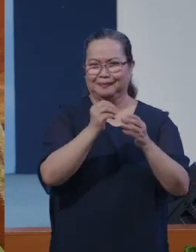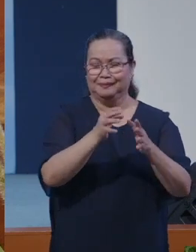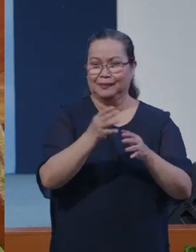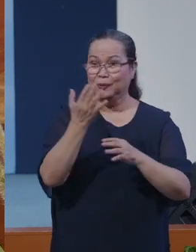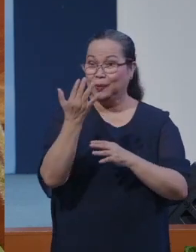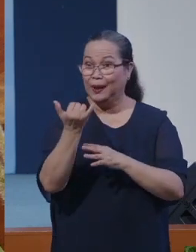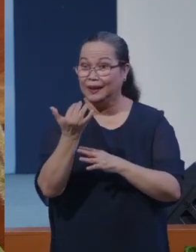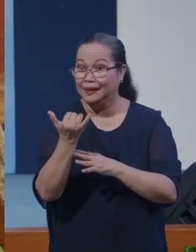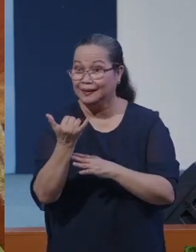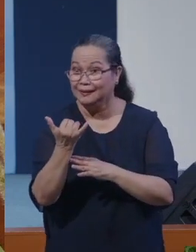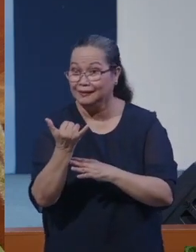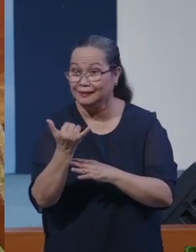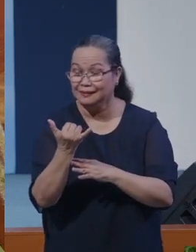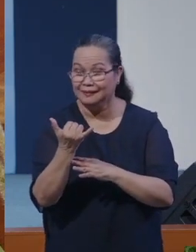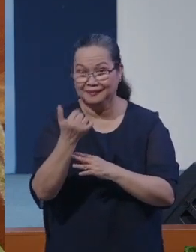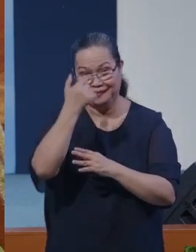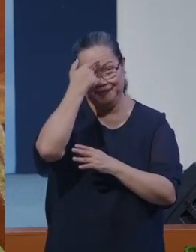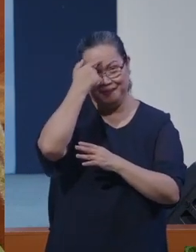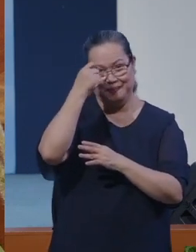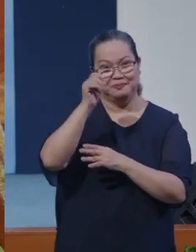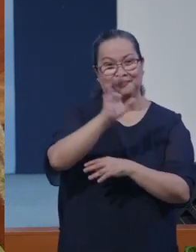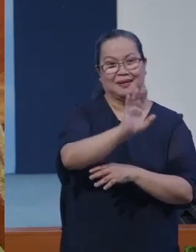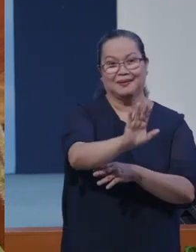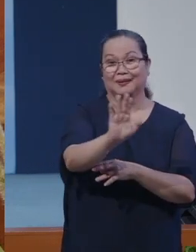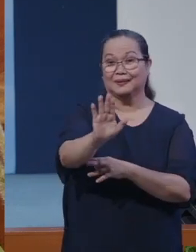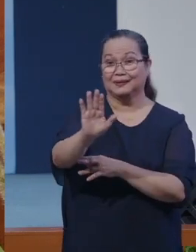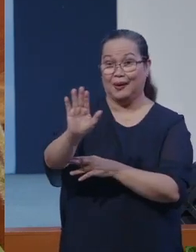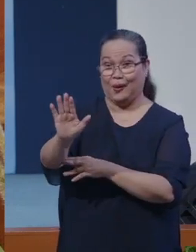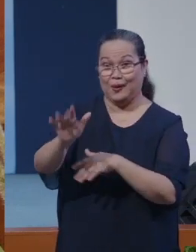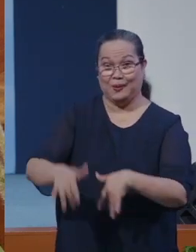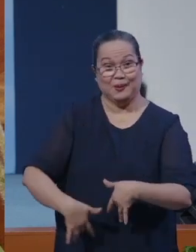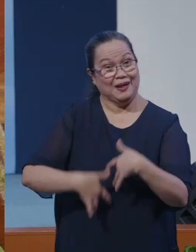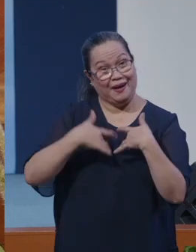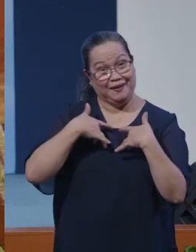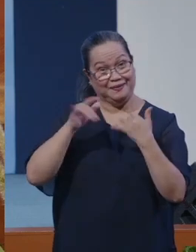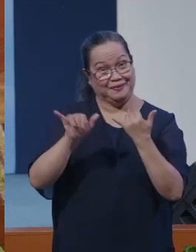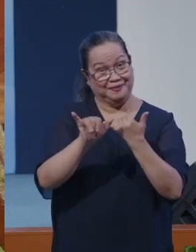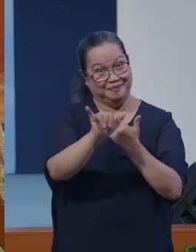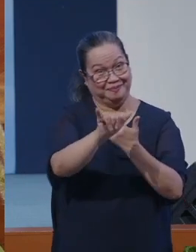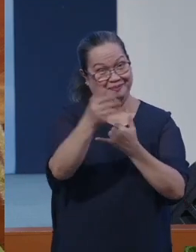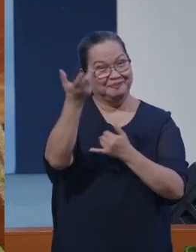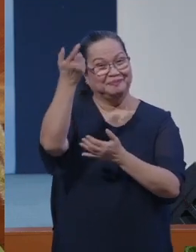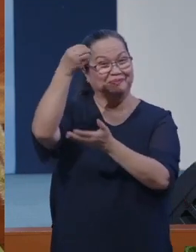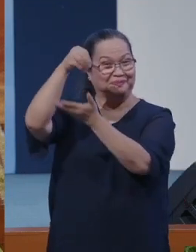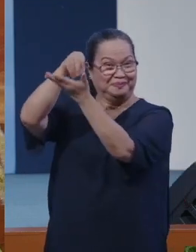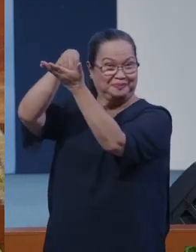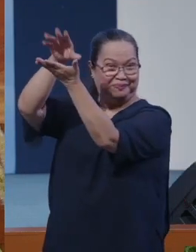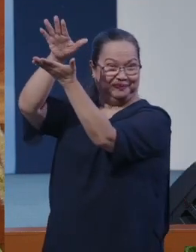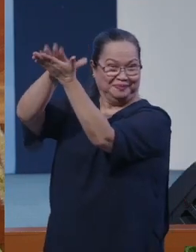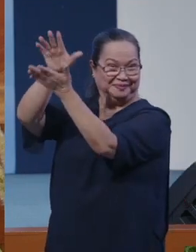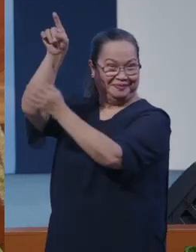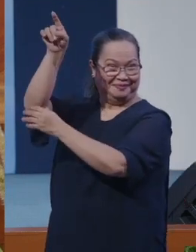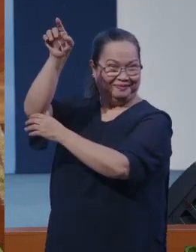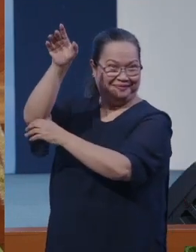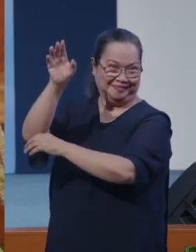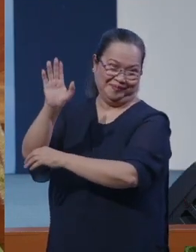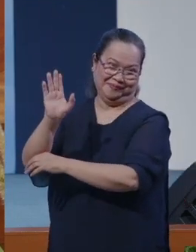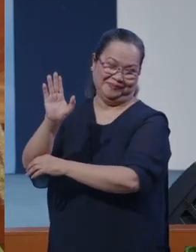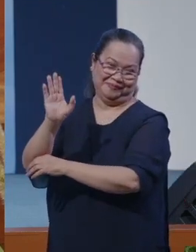Bakit? Sapagkat ang inyong buhay na walang hanggan ay utang nyo sa Kanya.